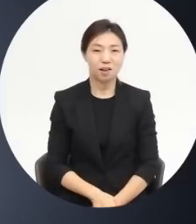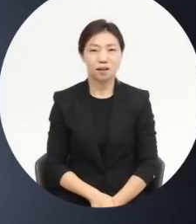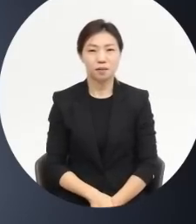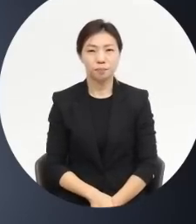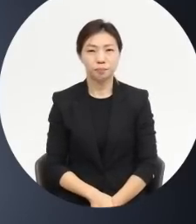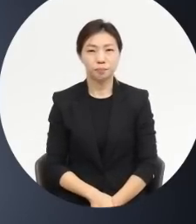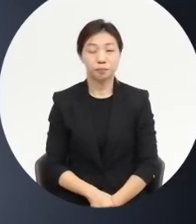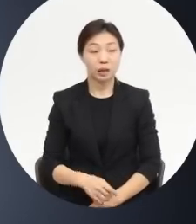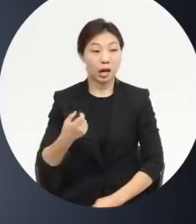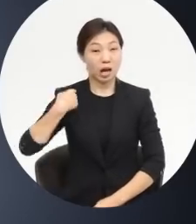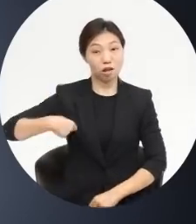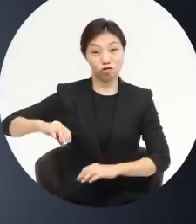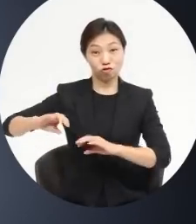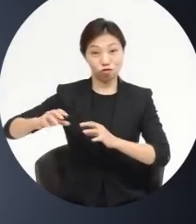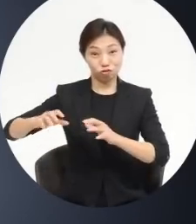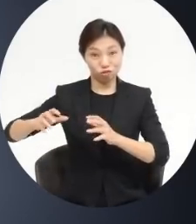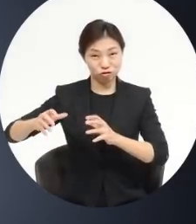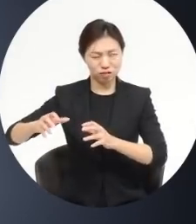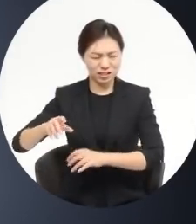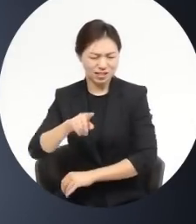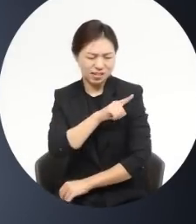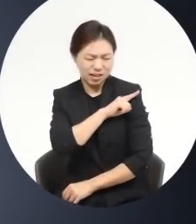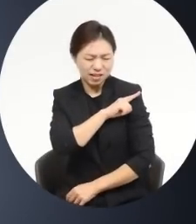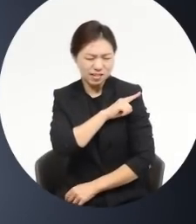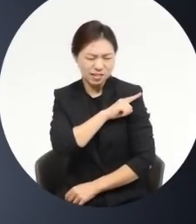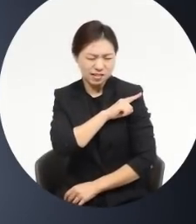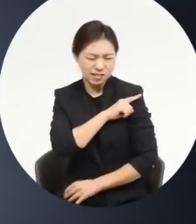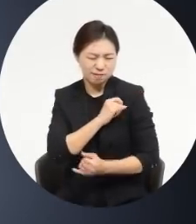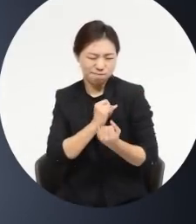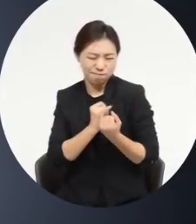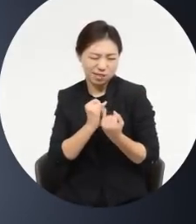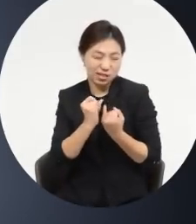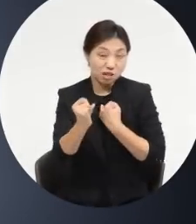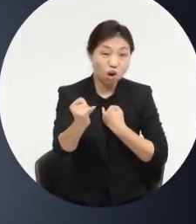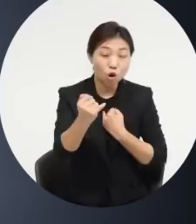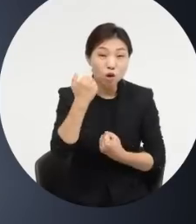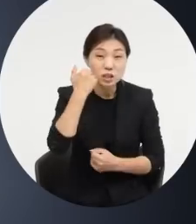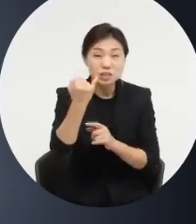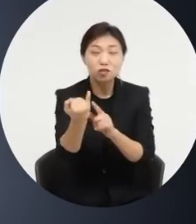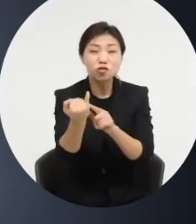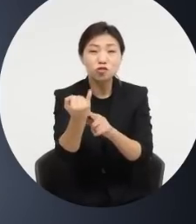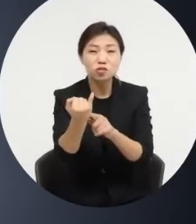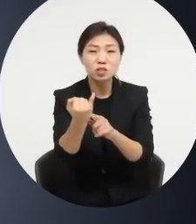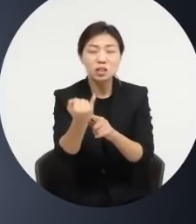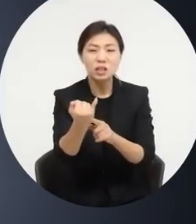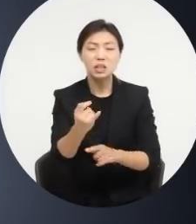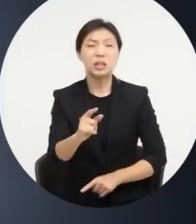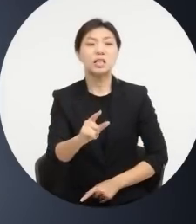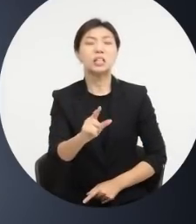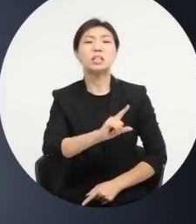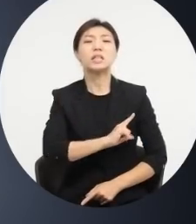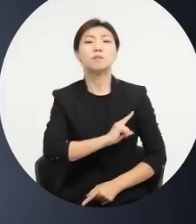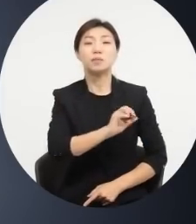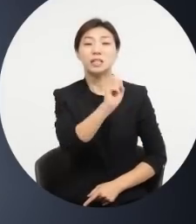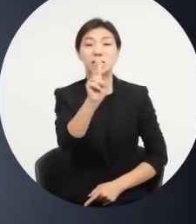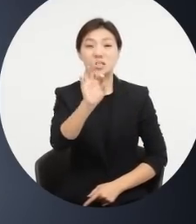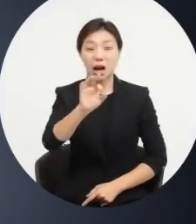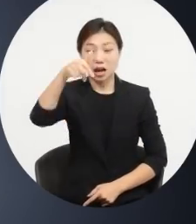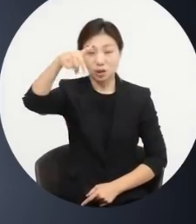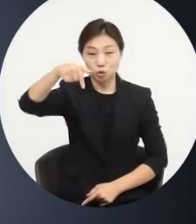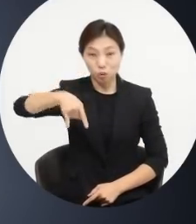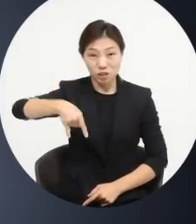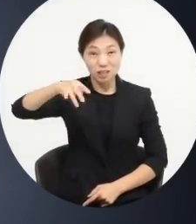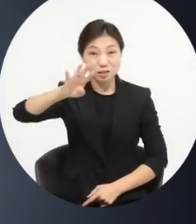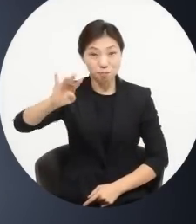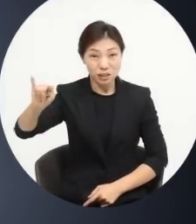그러니까 중국에서 제일 미녀를 양귀비라 그러는데 양귀비의 그 묘사된 걸 보면 좀 통통할까요? 빼쩍